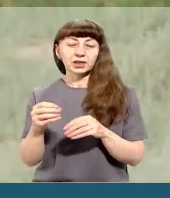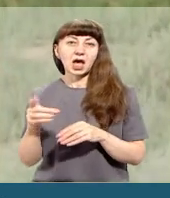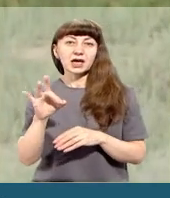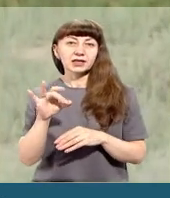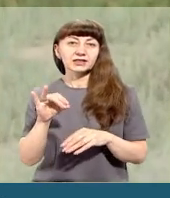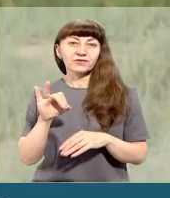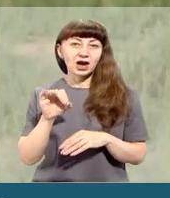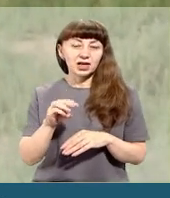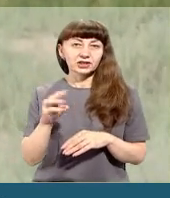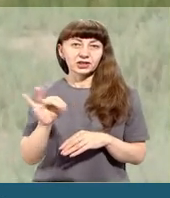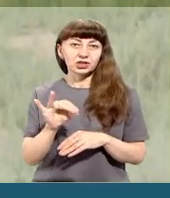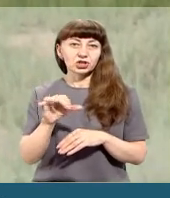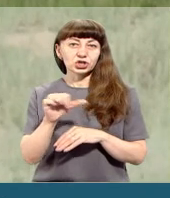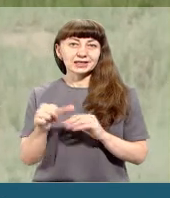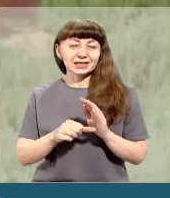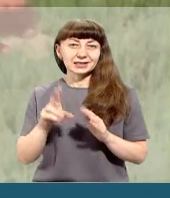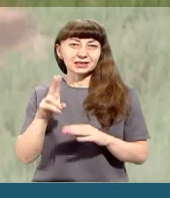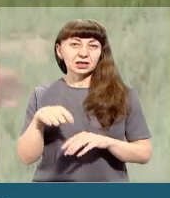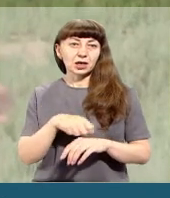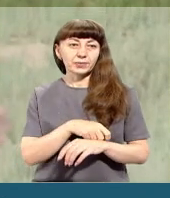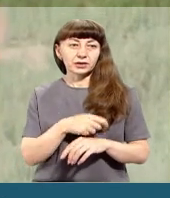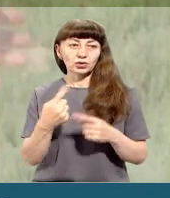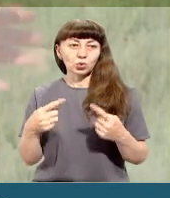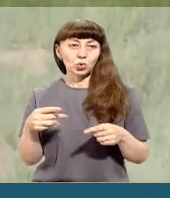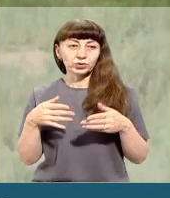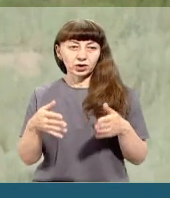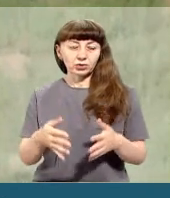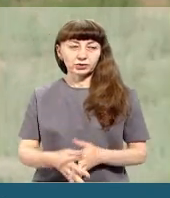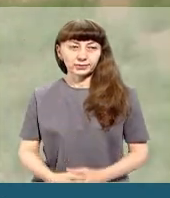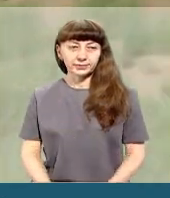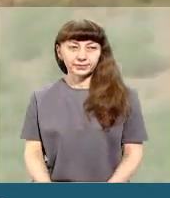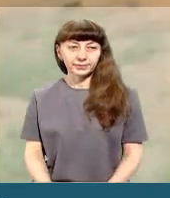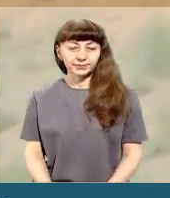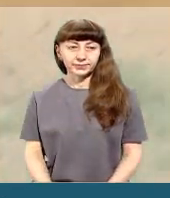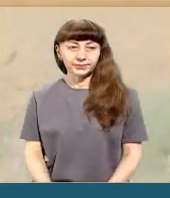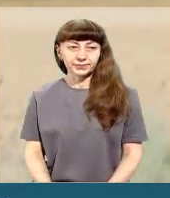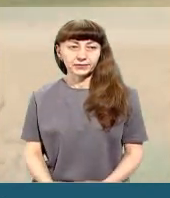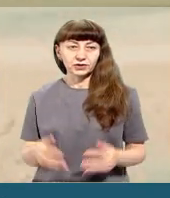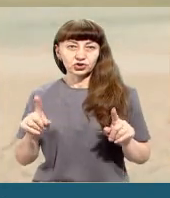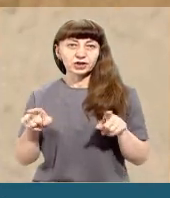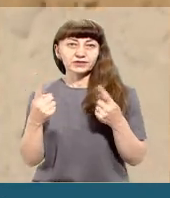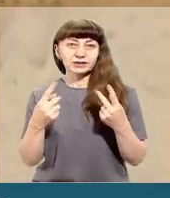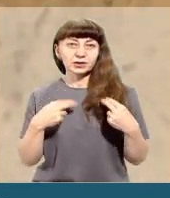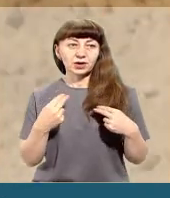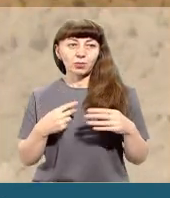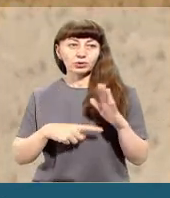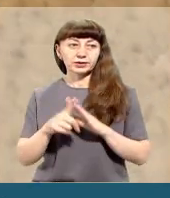12 шақырымын тас талқан қып түгел бұзып жоқ қылған. Қазір қайта қалпына келтіру жұмыстар жүріп жатыр.